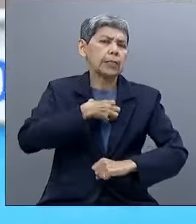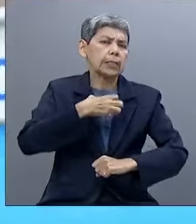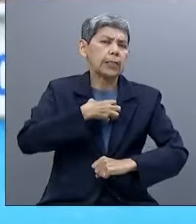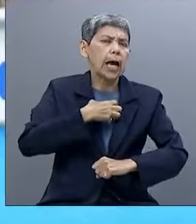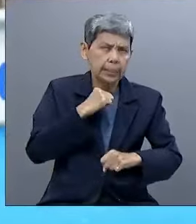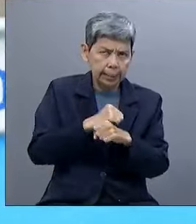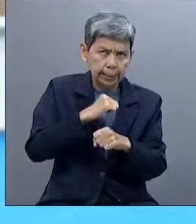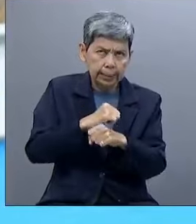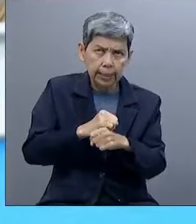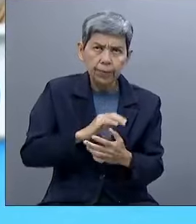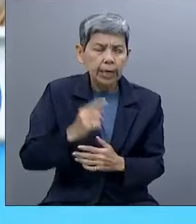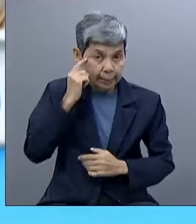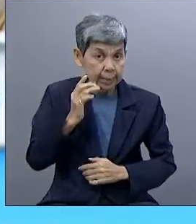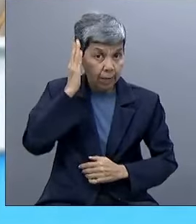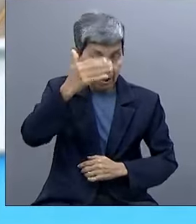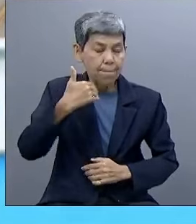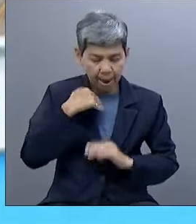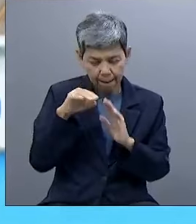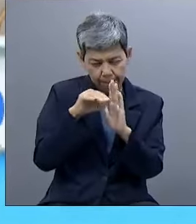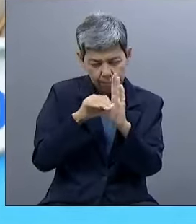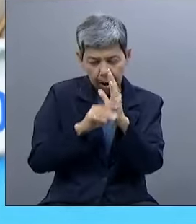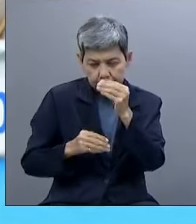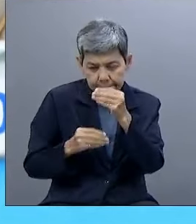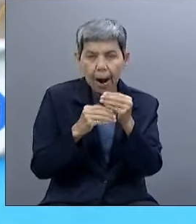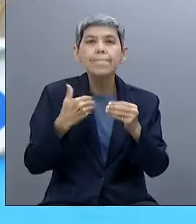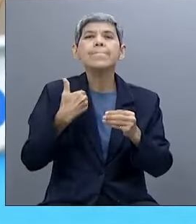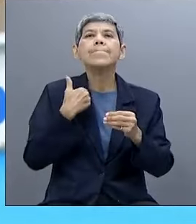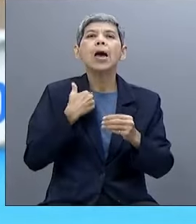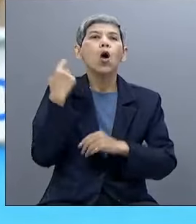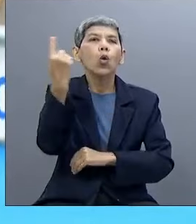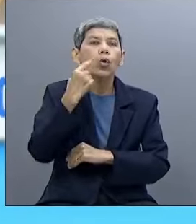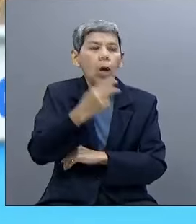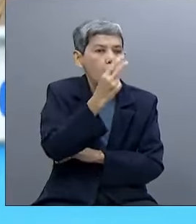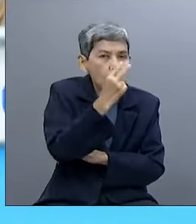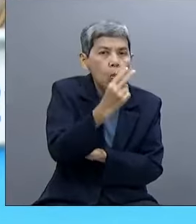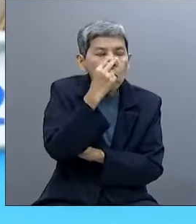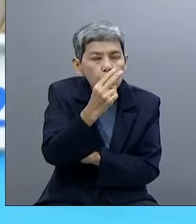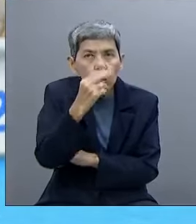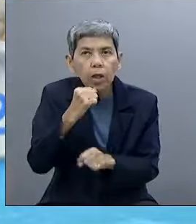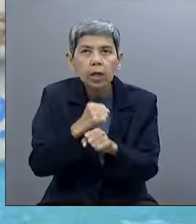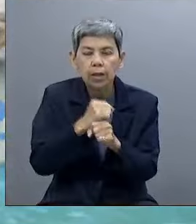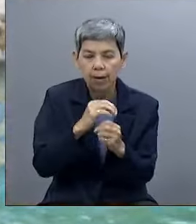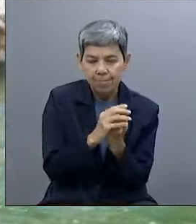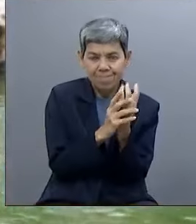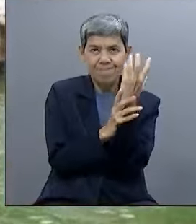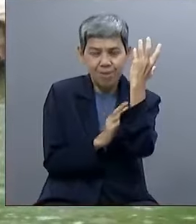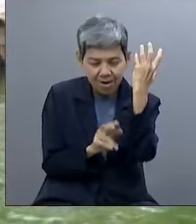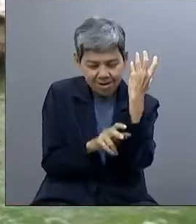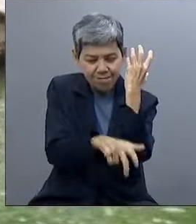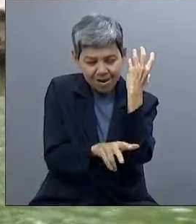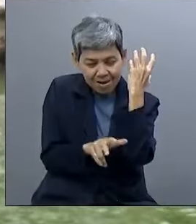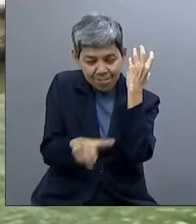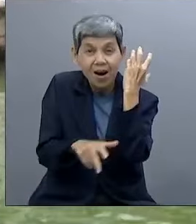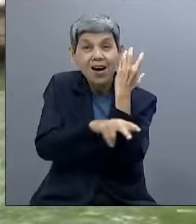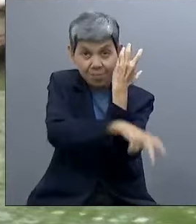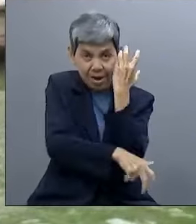นี้ในครั้งหน้าอาจจะมีโปรแกรมเพิ่มเติมเพิ่มประสบการณ์ให้นักท่องเที่ยวด้วยการปลูกต้นกงกางหรือว่าพืชชายฝั่งเพื่อร่วม